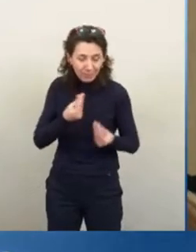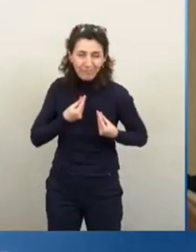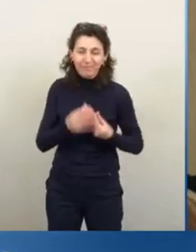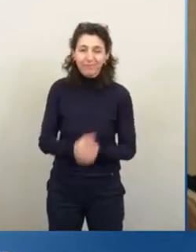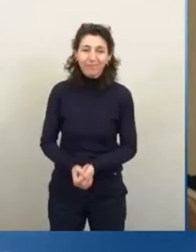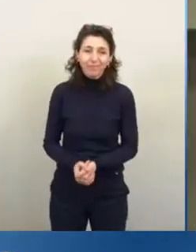merci